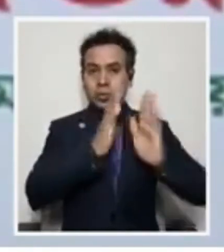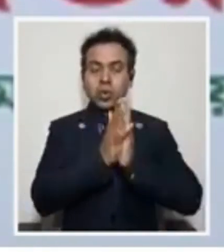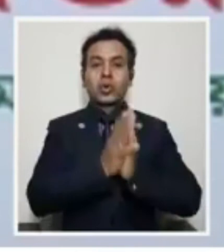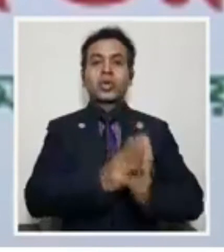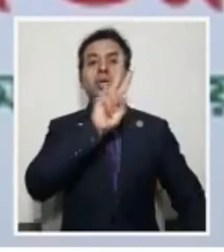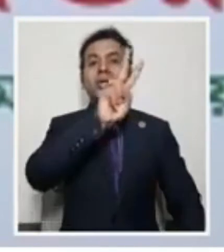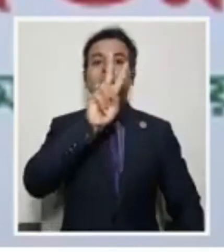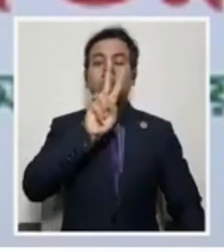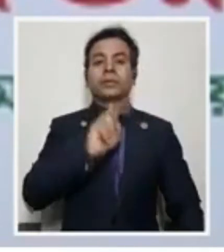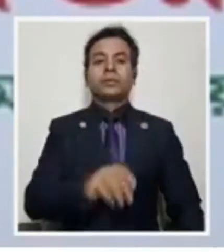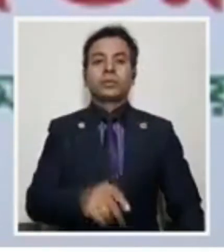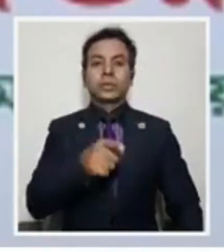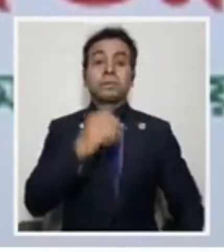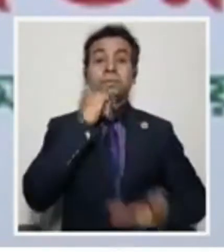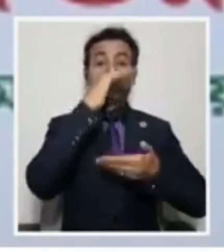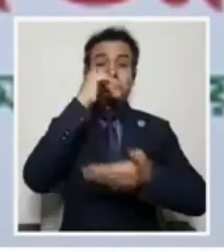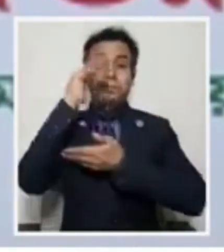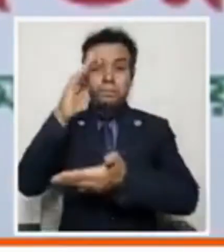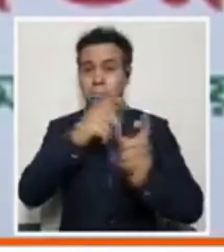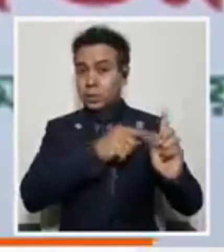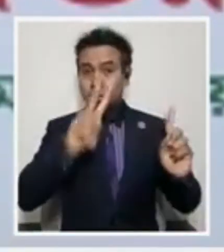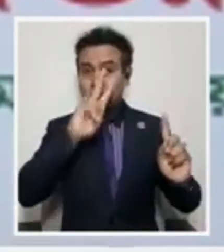এটি 23,06,908টি।